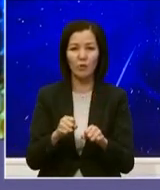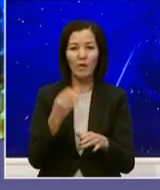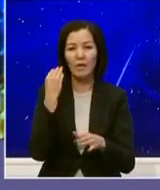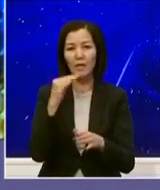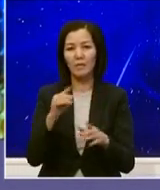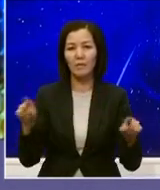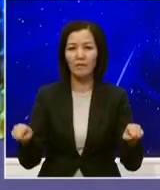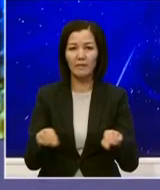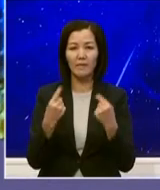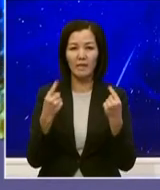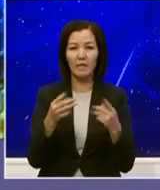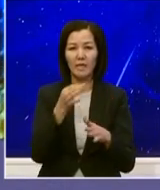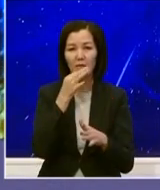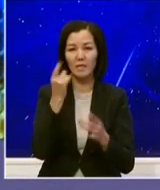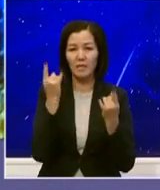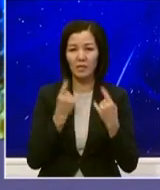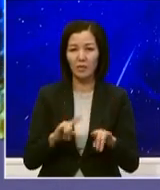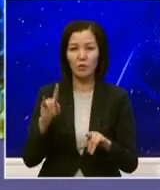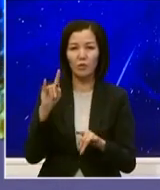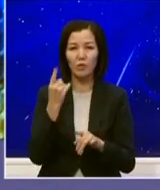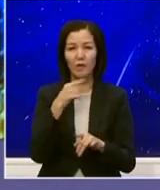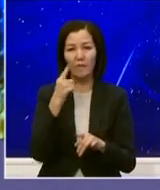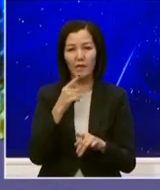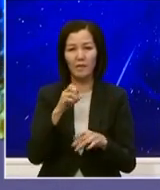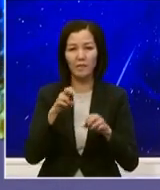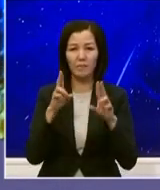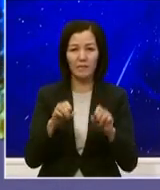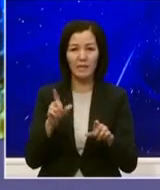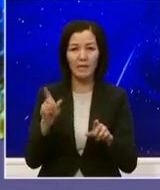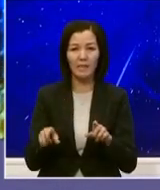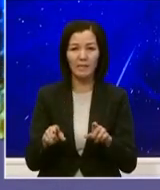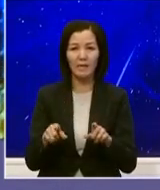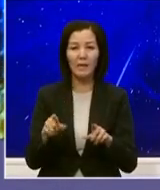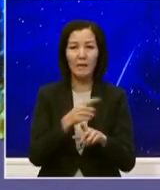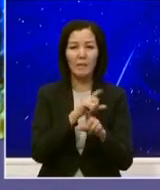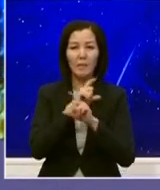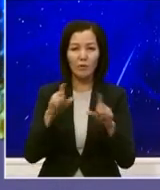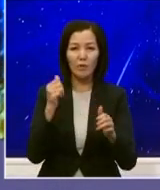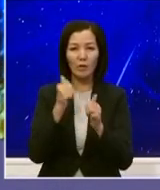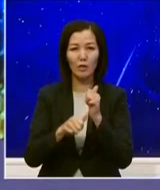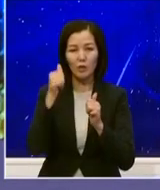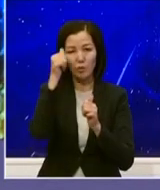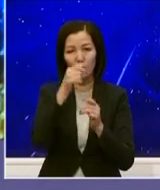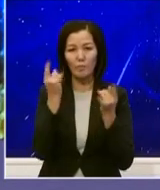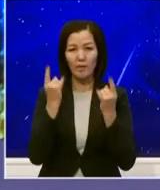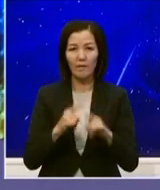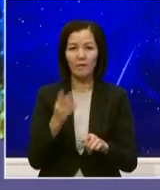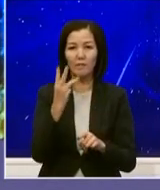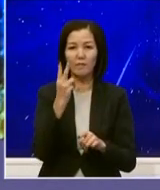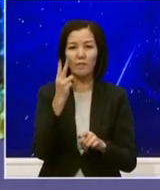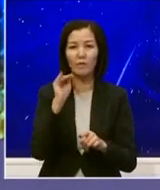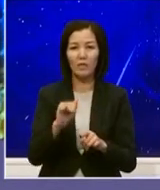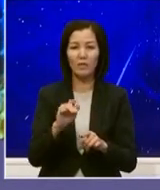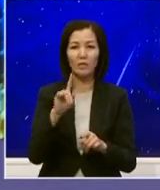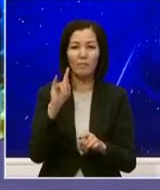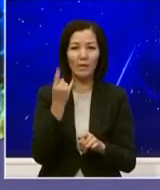качество восстановления недоношенных, утверждают специалисты. К слову, в стенах медучреждения ежегодно на свет появляется около 2000